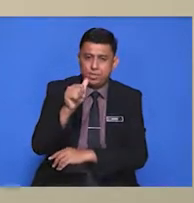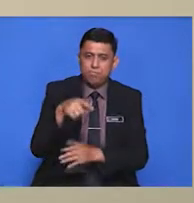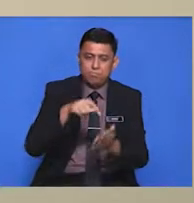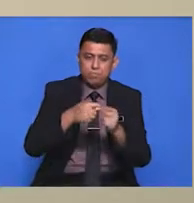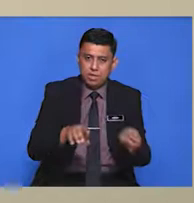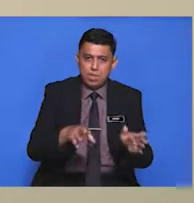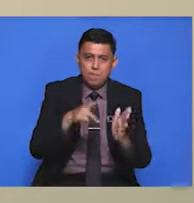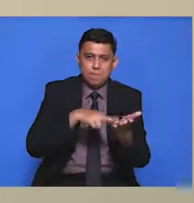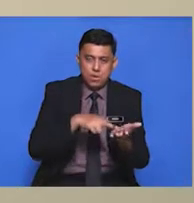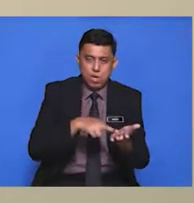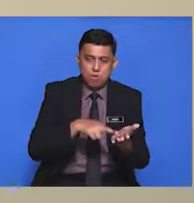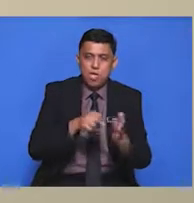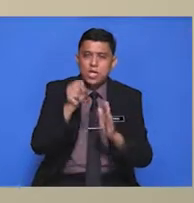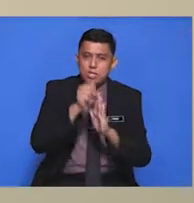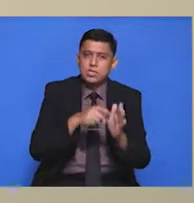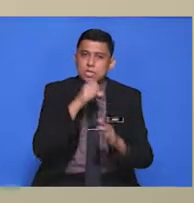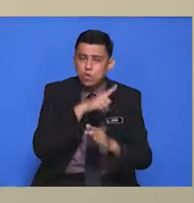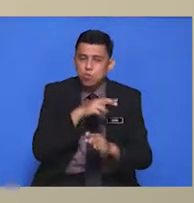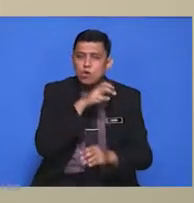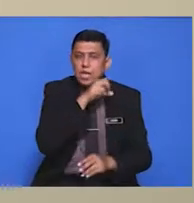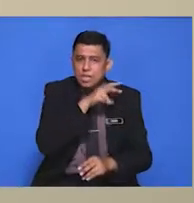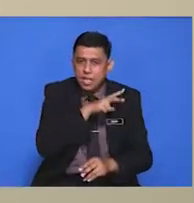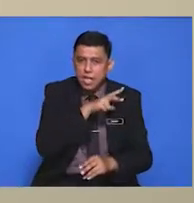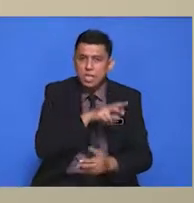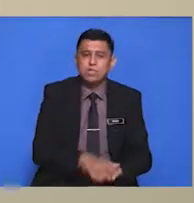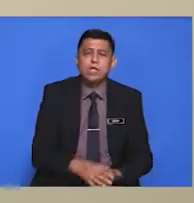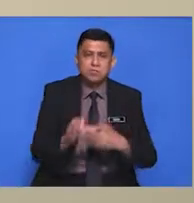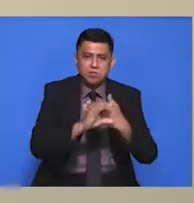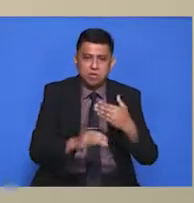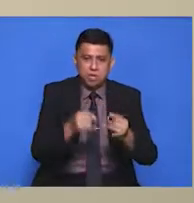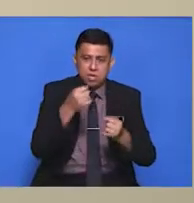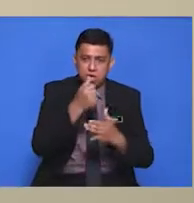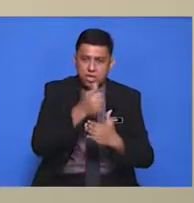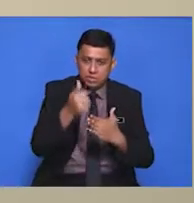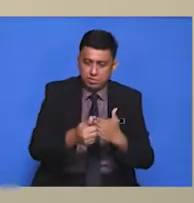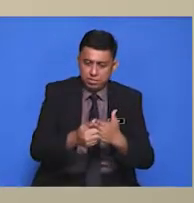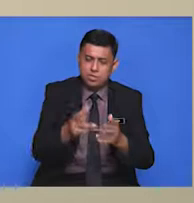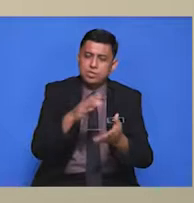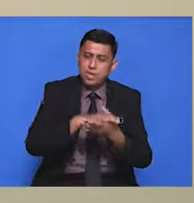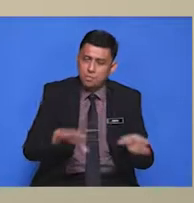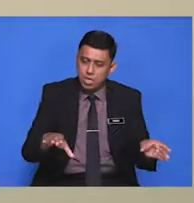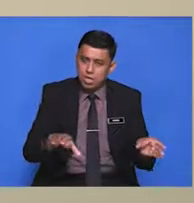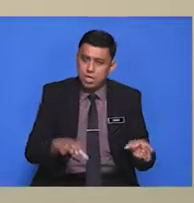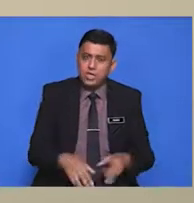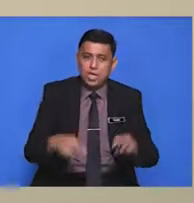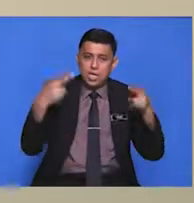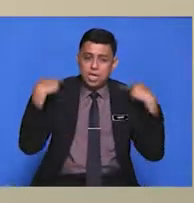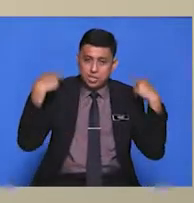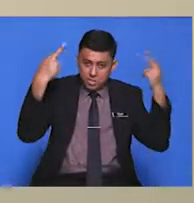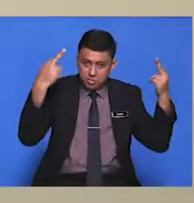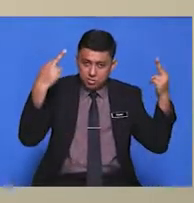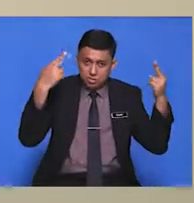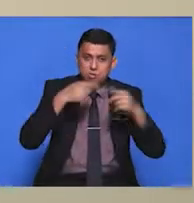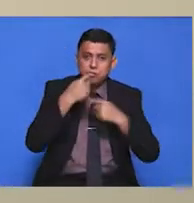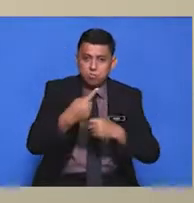seekor anak raksasa kot-kot yang tercedera akhirnya telah diselamatkan oleh raksasa tersebut sewaktu